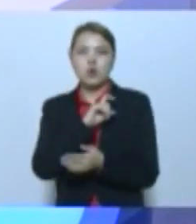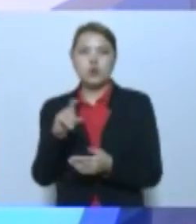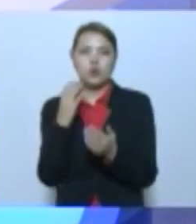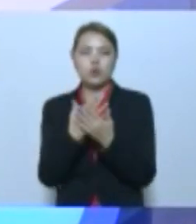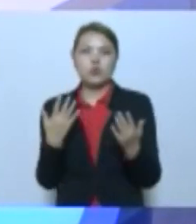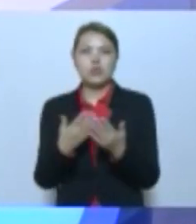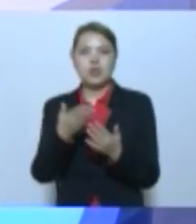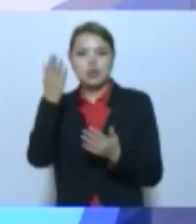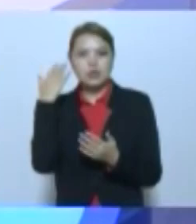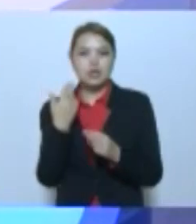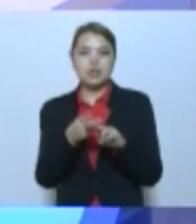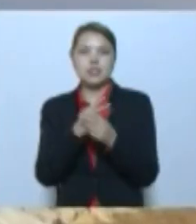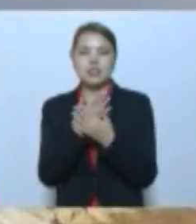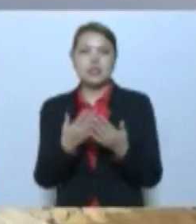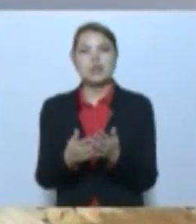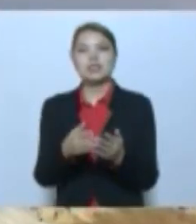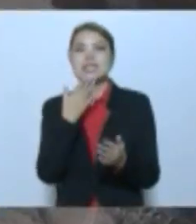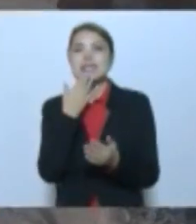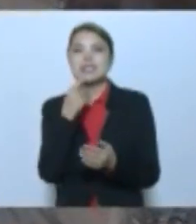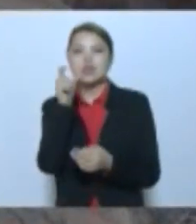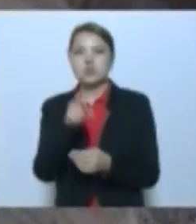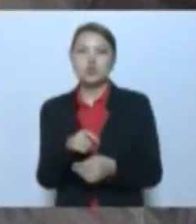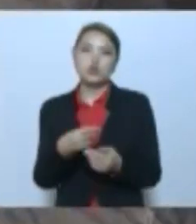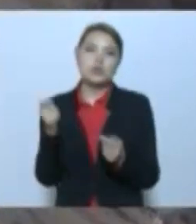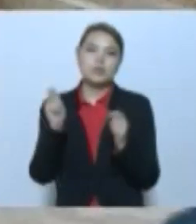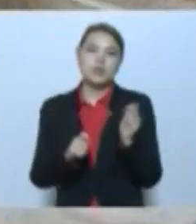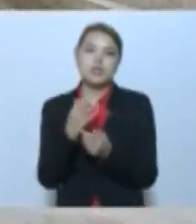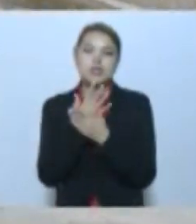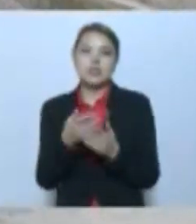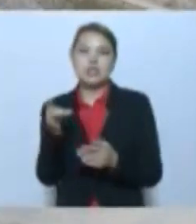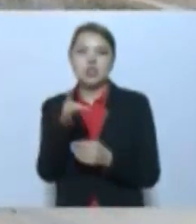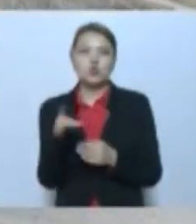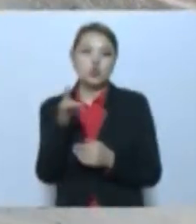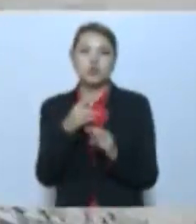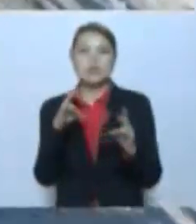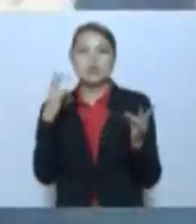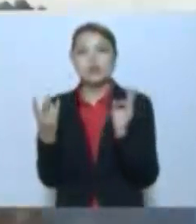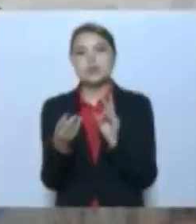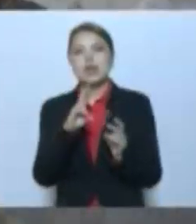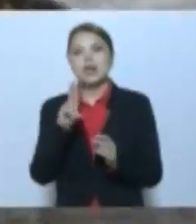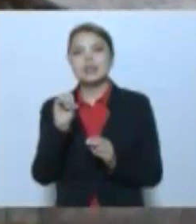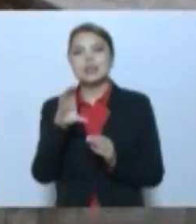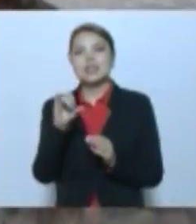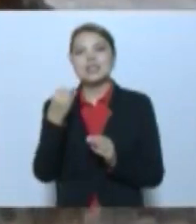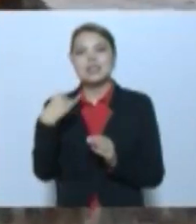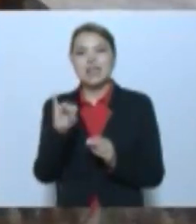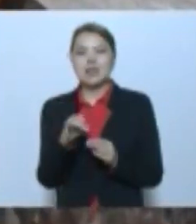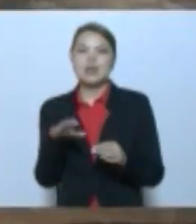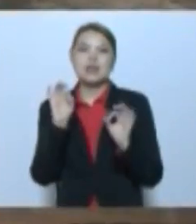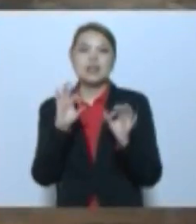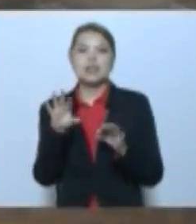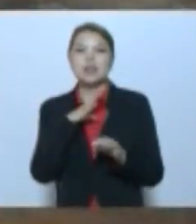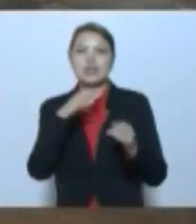посетили более 1250 иностранцев. Об этом сообщили сотрудники регионального природного парка Кызылсай. Таким образом,